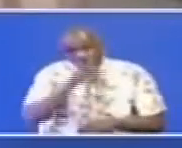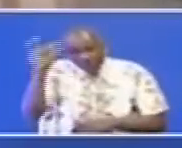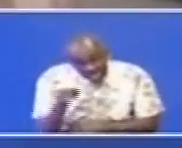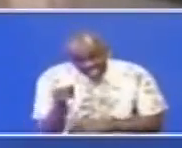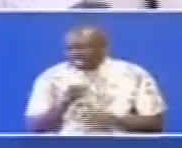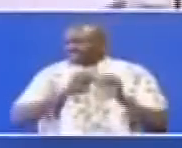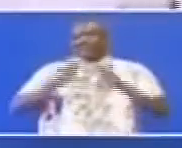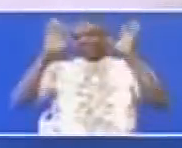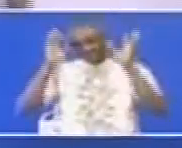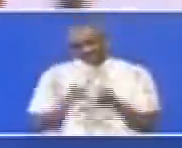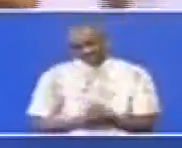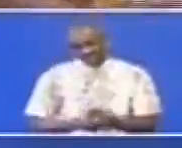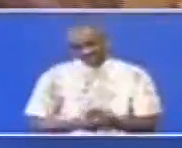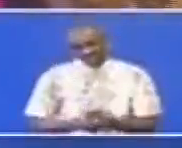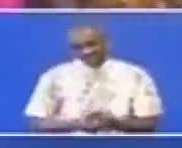Jubilee.